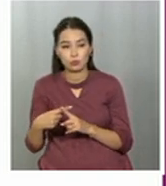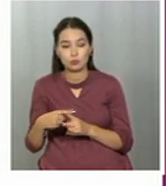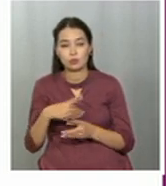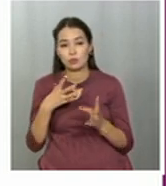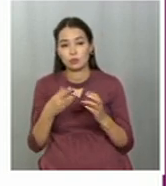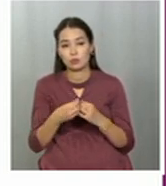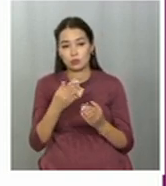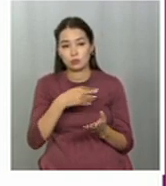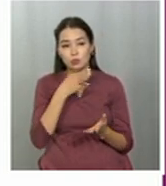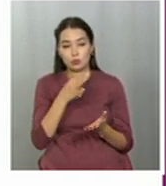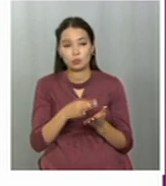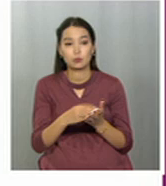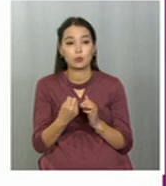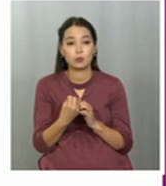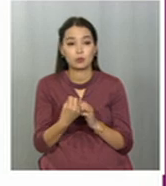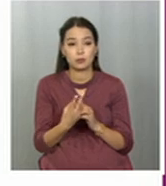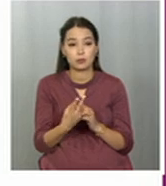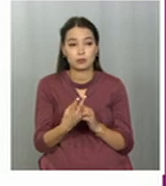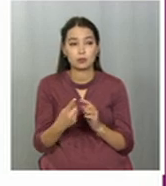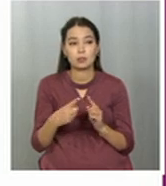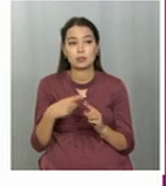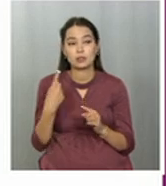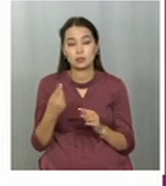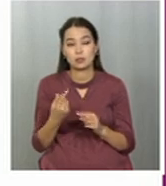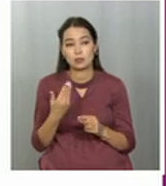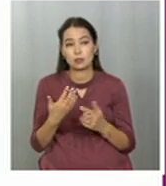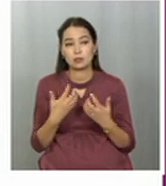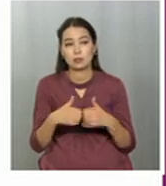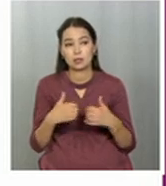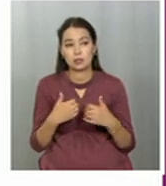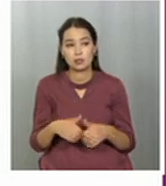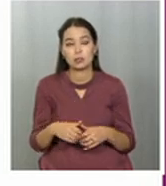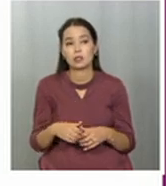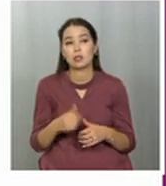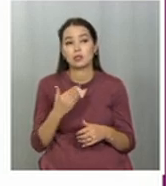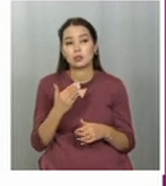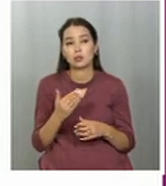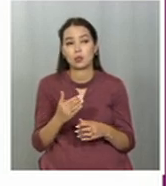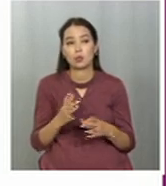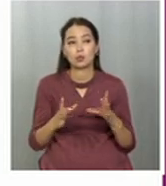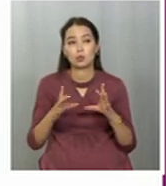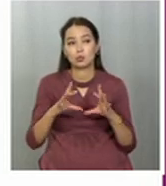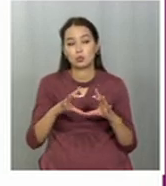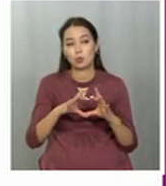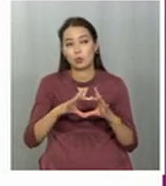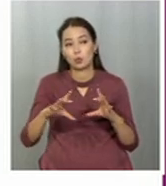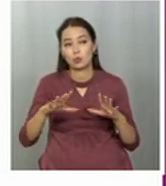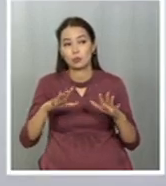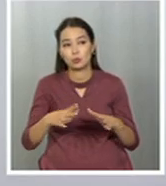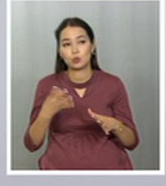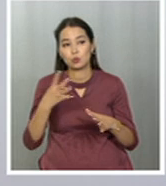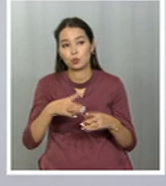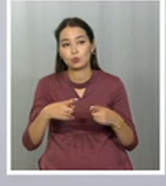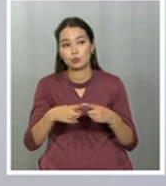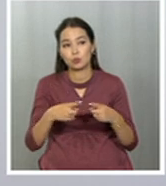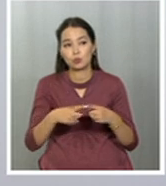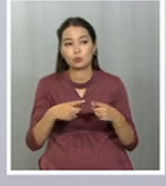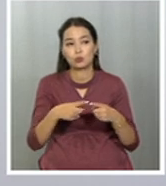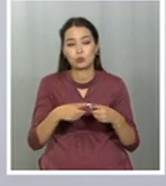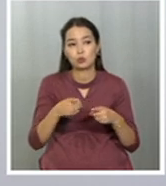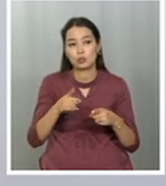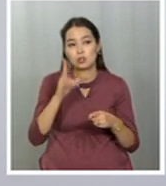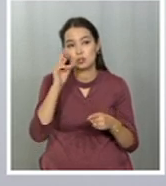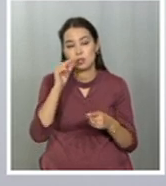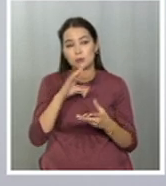есептің жауабы 12. Келесі есеп. Дөңес 4 бұрыштың бұрыштарының шамасы еселігі 2-ге